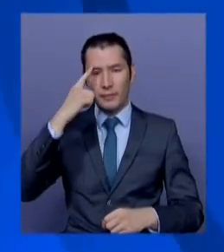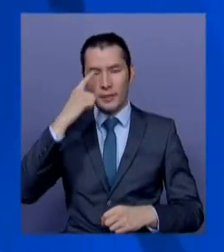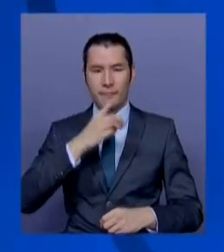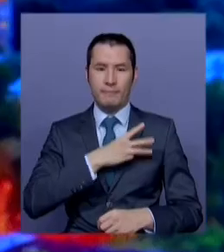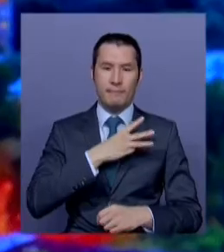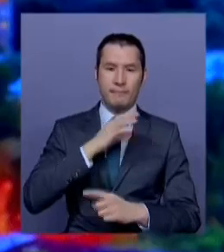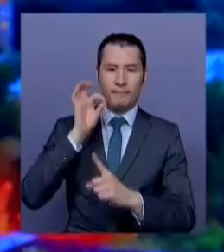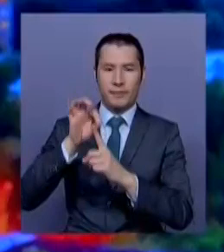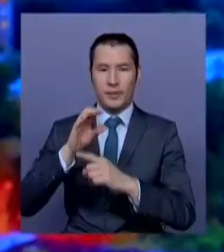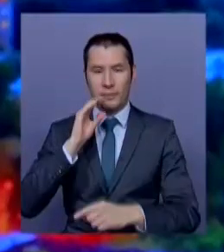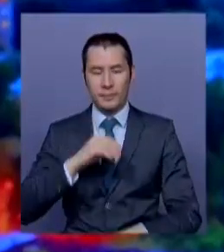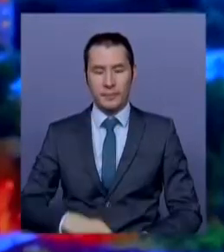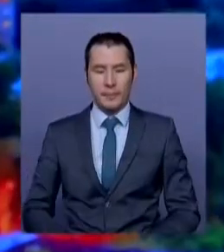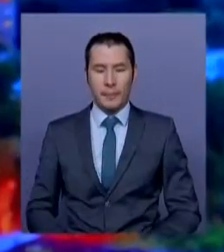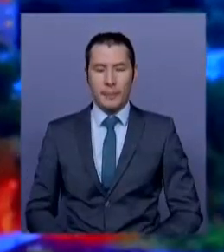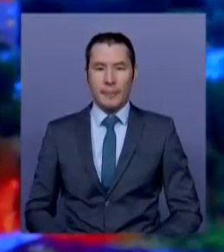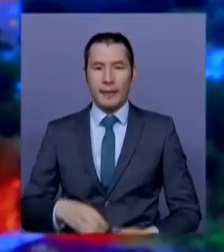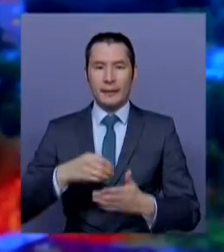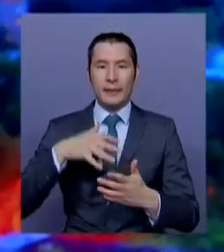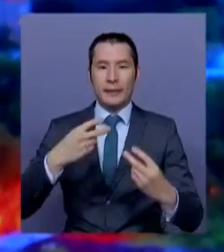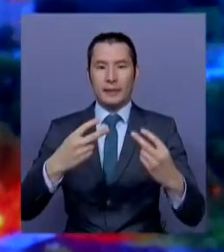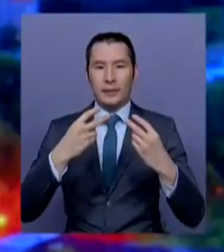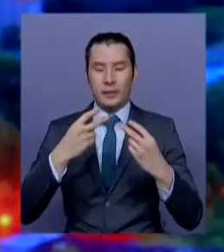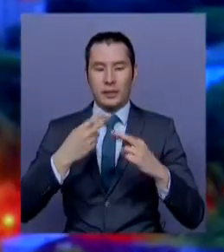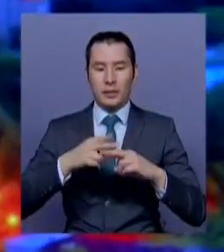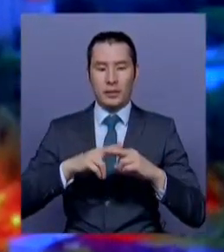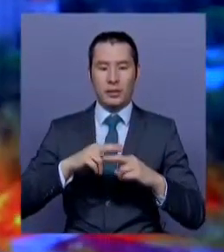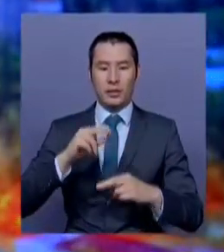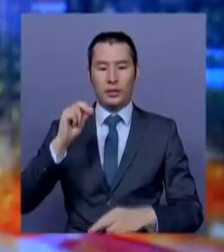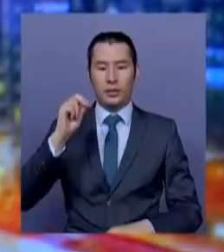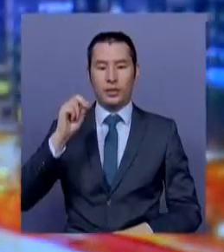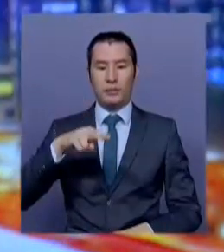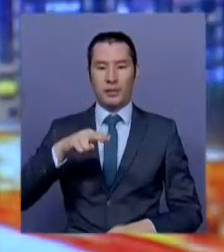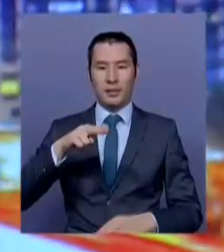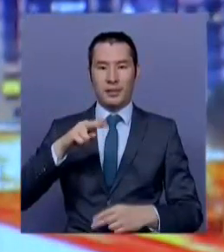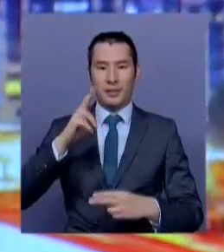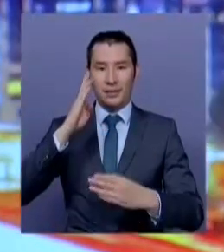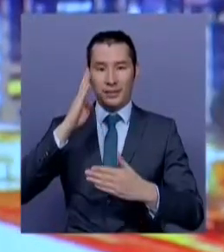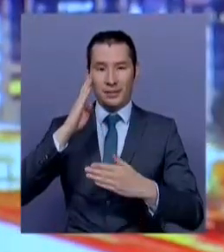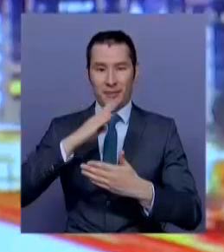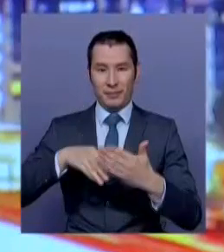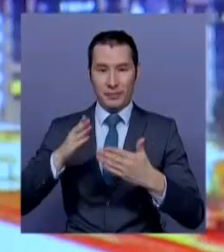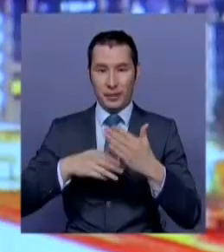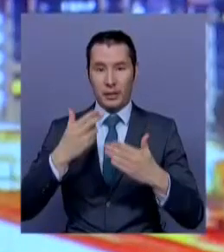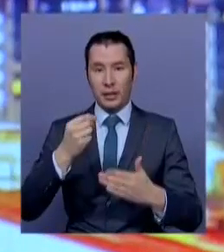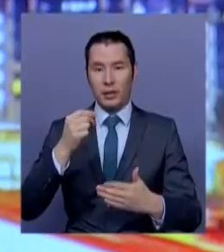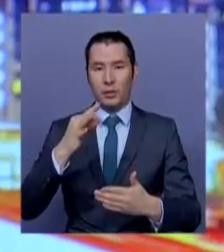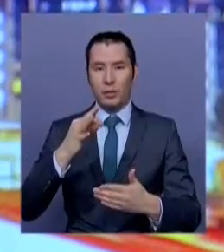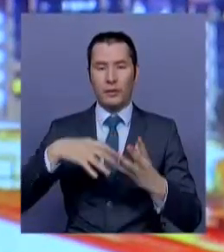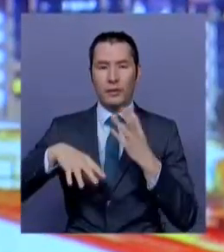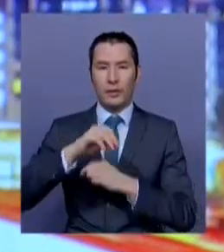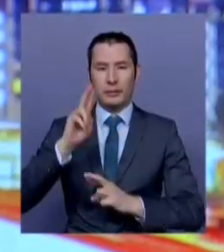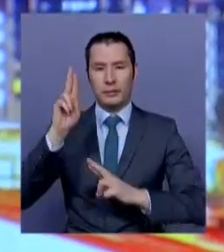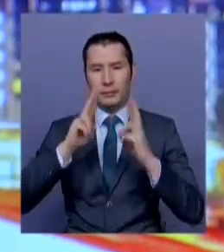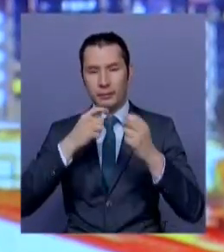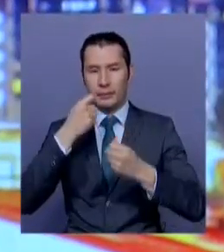ойлаймын. Қадырменді көрермендер, төтенше жағдай аяқталғанымен карантин күшін жойған жоқ, сондықтан босаңсуға